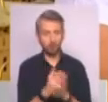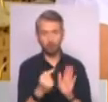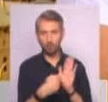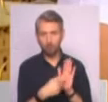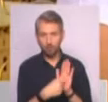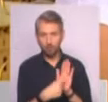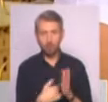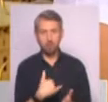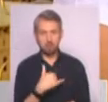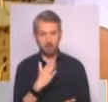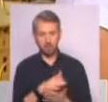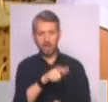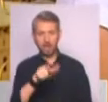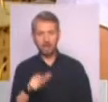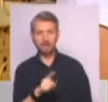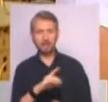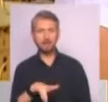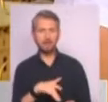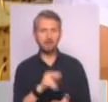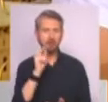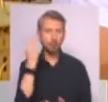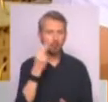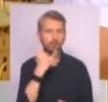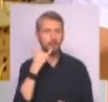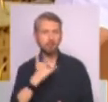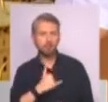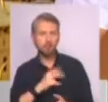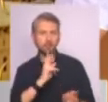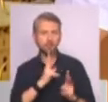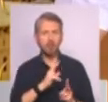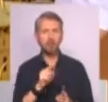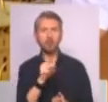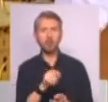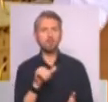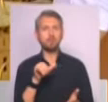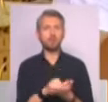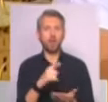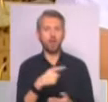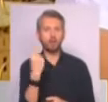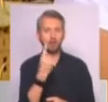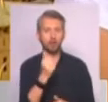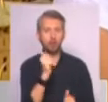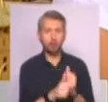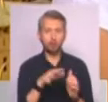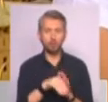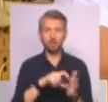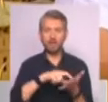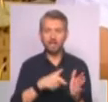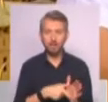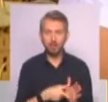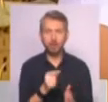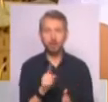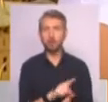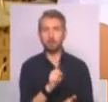мене є клієнти з міста Чернігова, телефонували і скаржили, що їм поставили газові лічильники кожному в квартиру, те, що